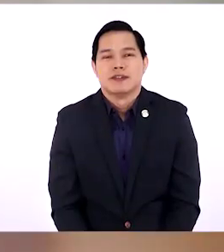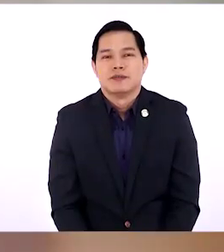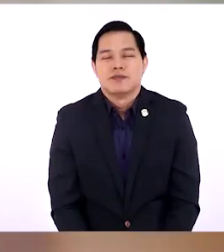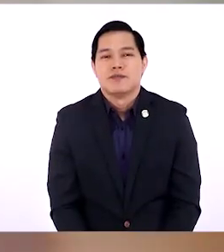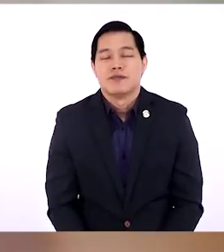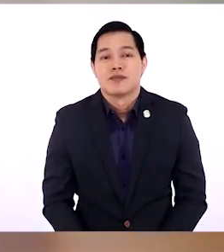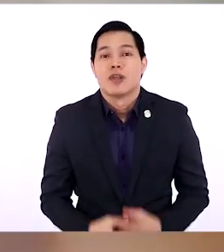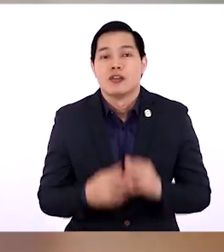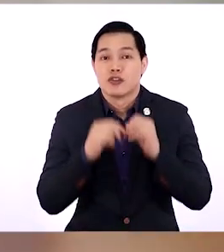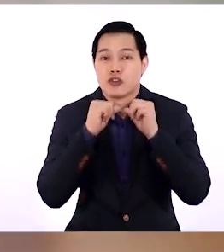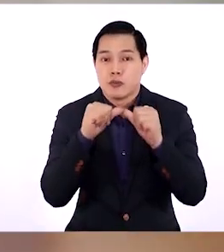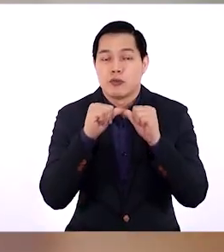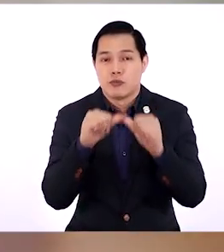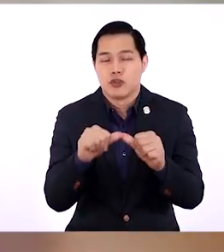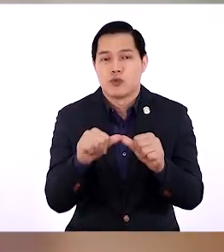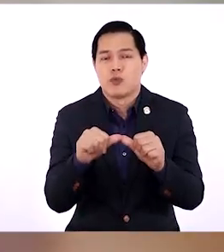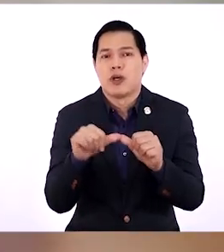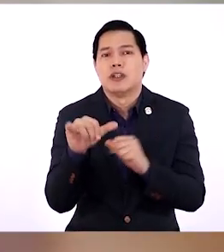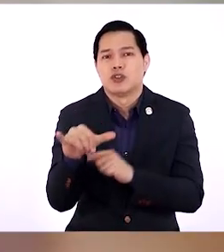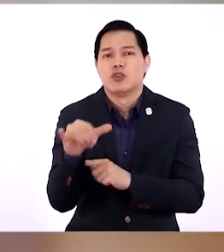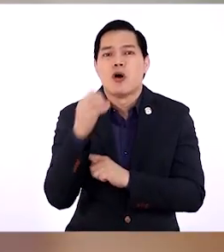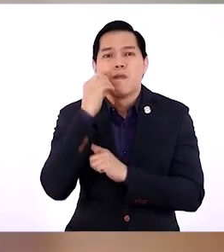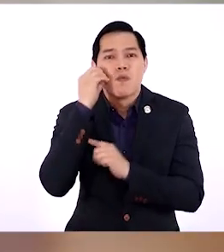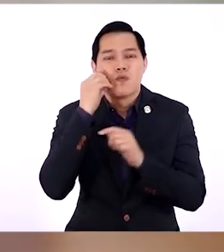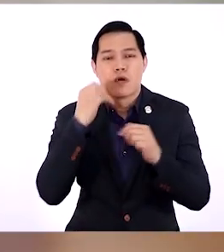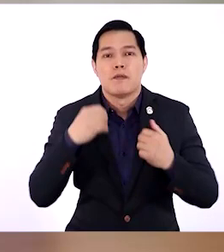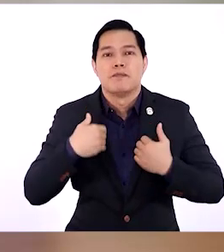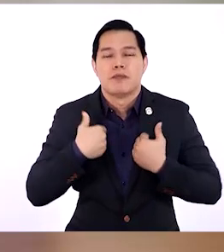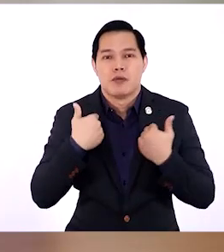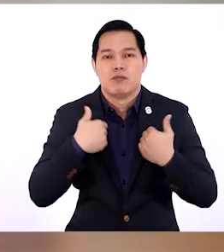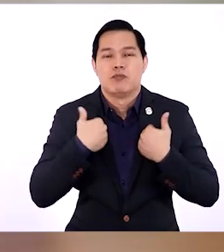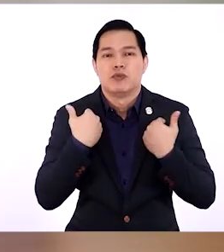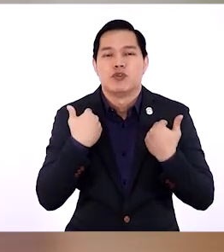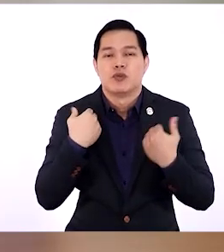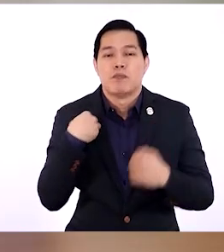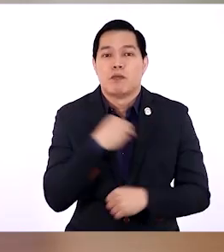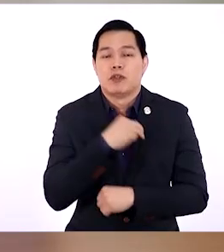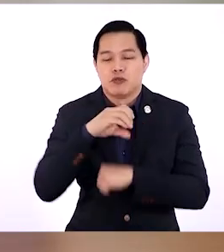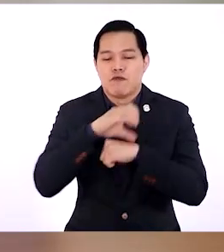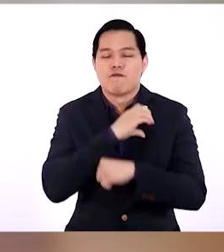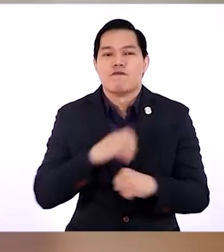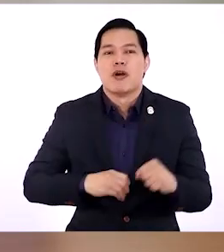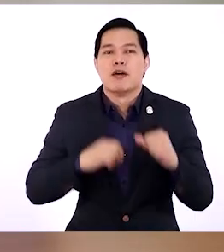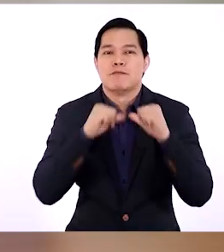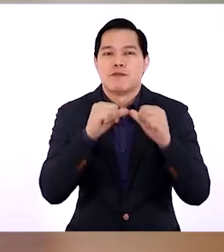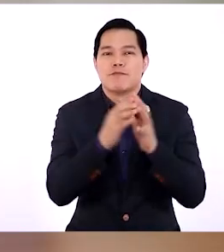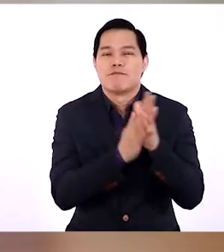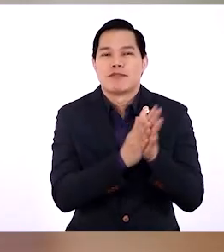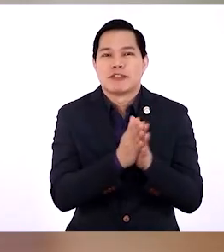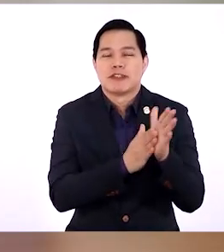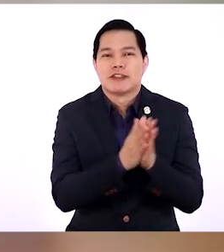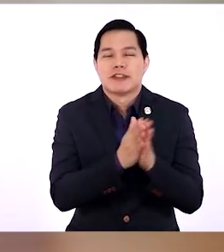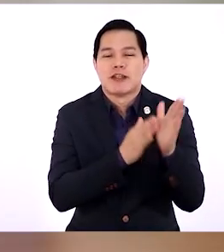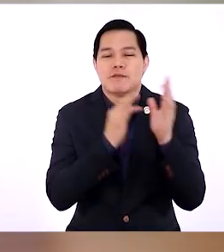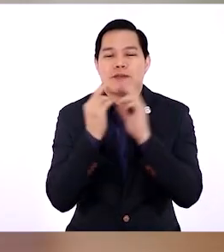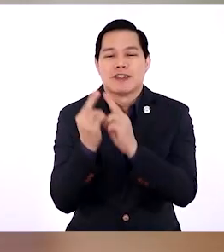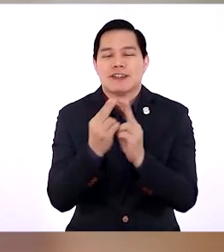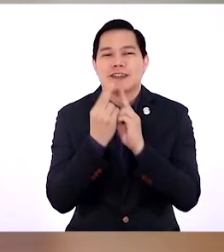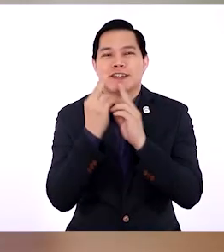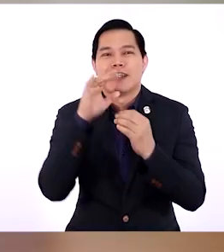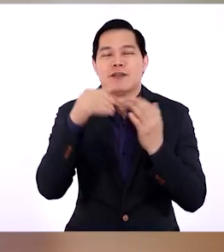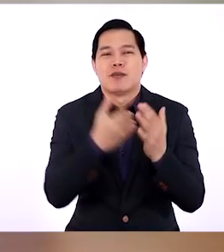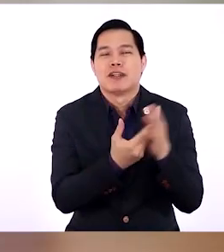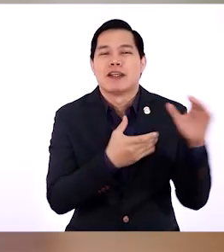Samantala, sa pananatili sa tahanan ng mga kabataang Iglesia Ni Cristo, patuloy ang kanilang masiglang pakikipagkaisa sa